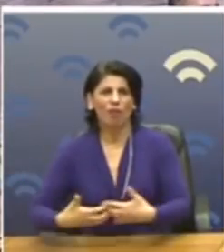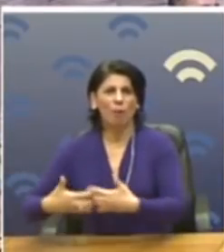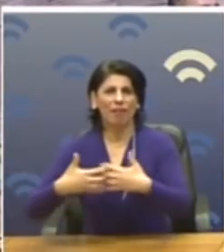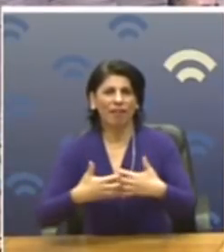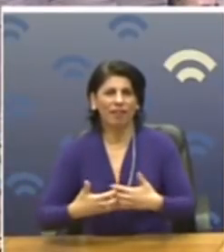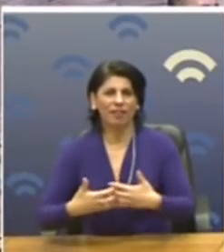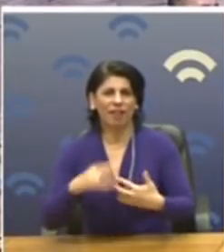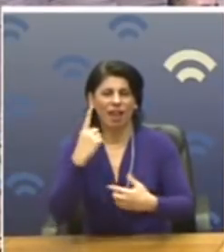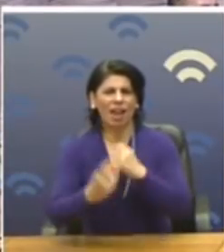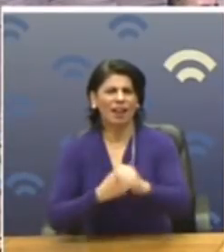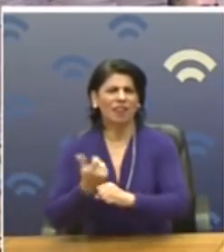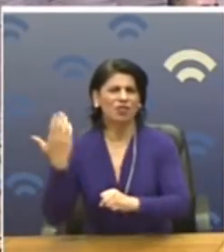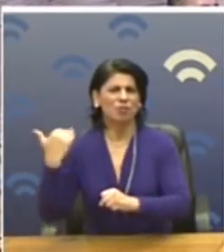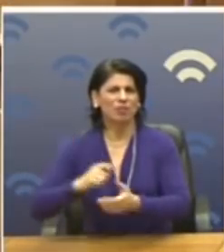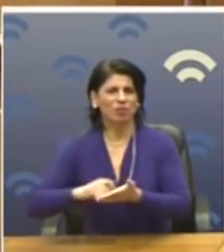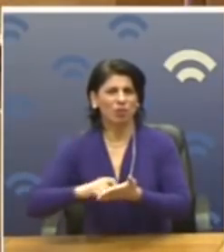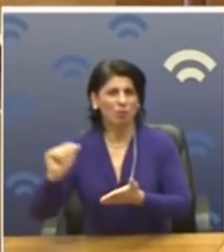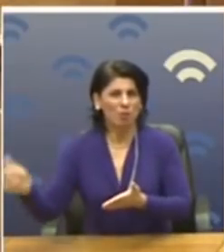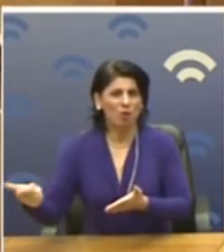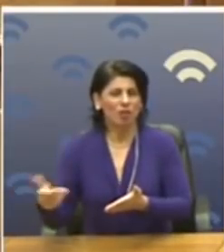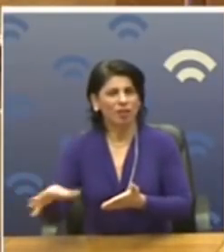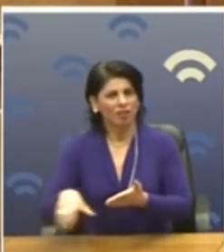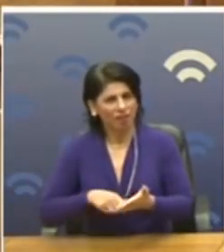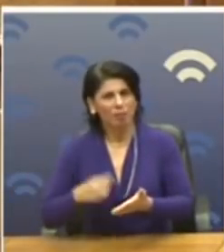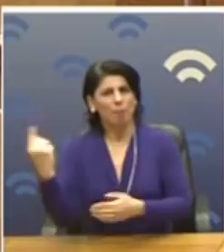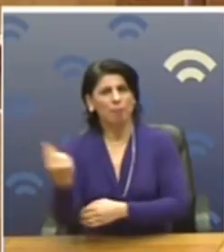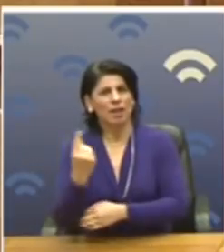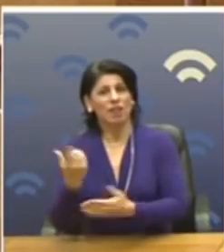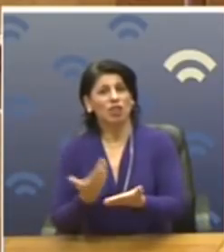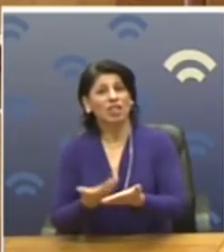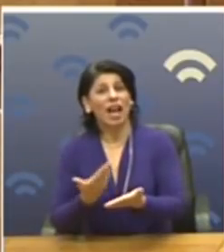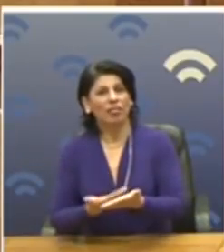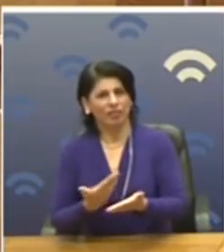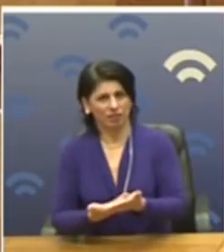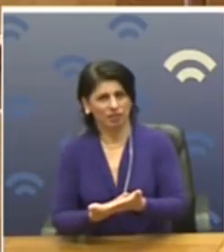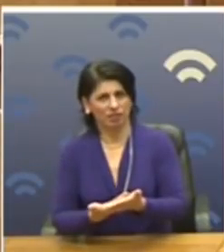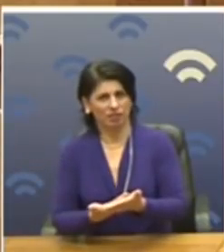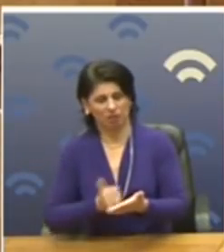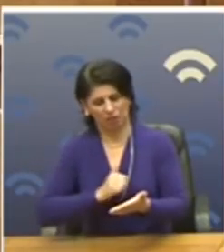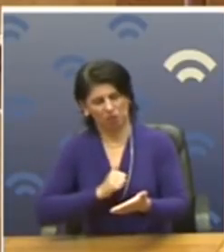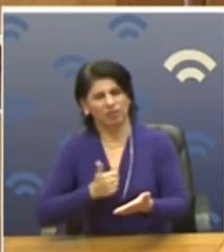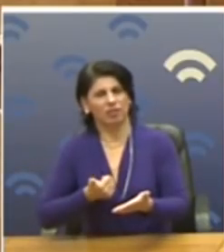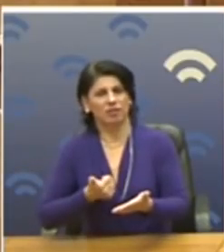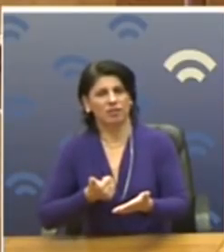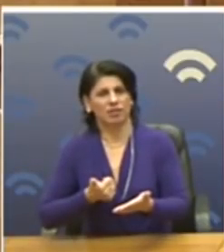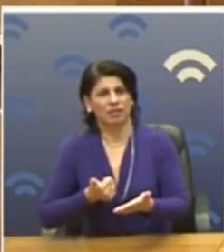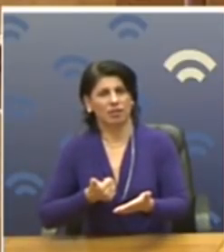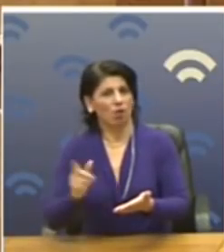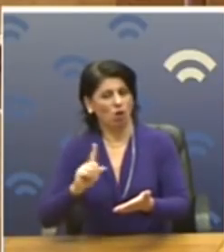ένα χρόνο πριν για να μπορούν να παίρνουν περιβαλλοντικές αδειοδοτήσεις οι ιδιώτες, από